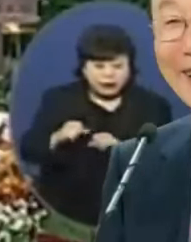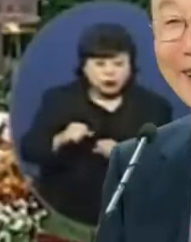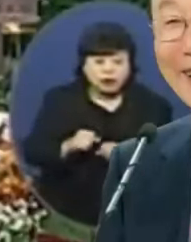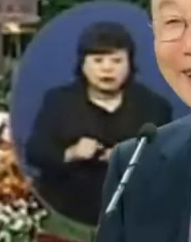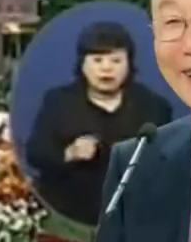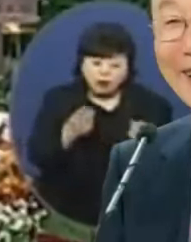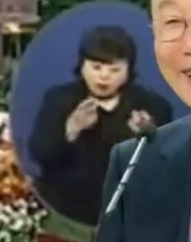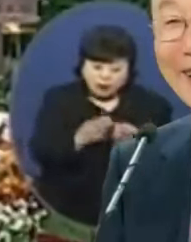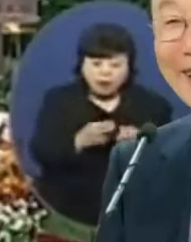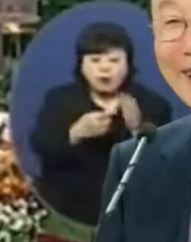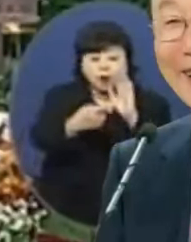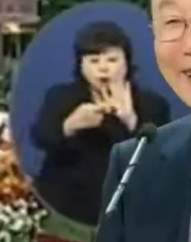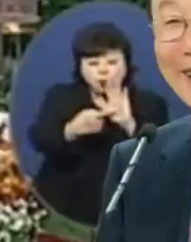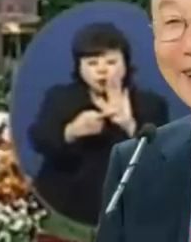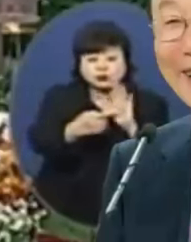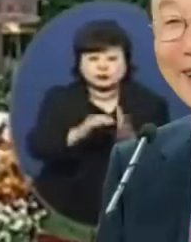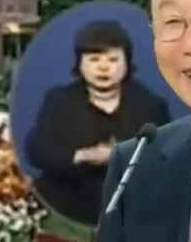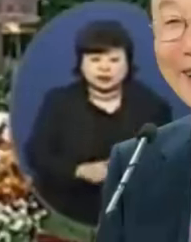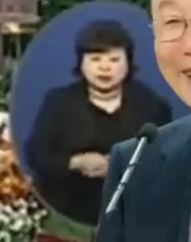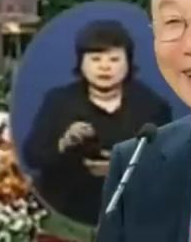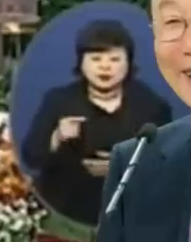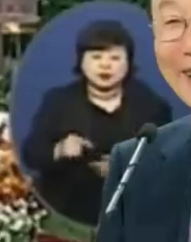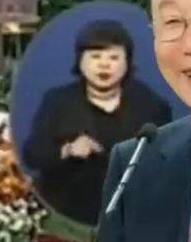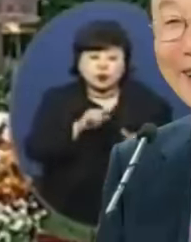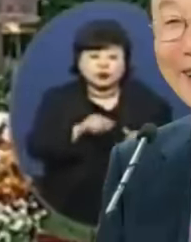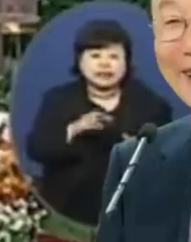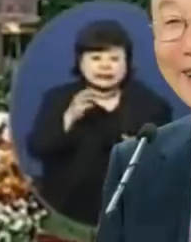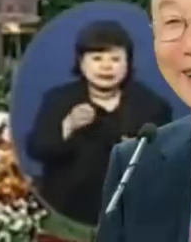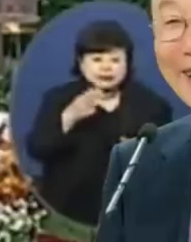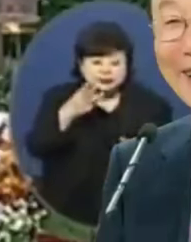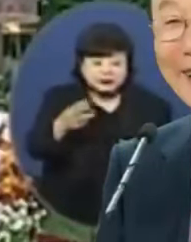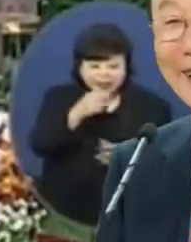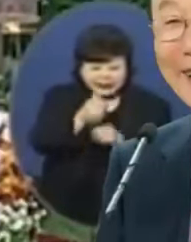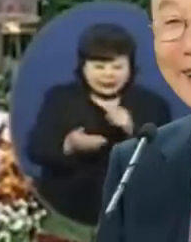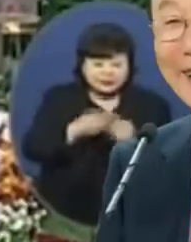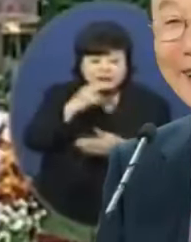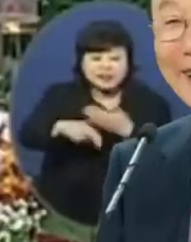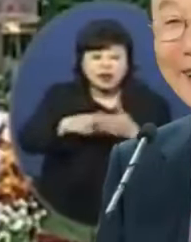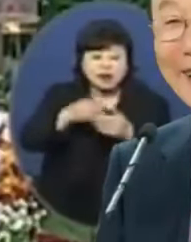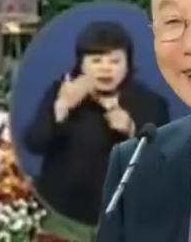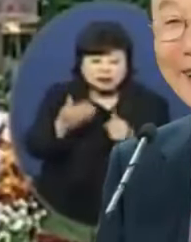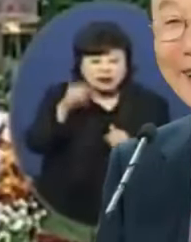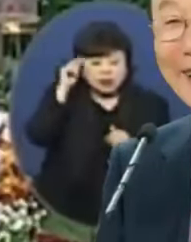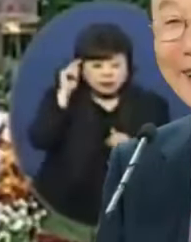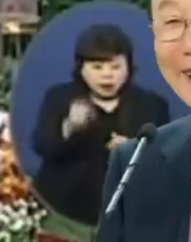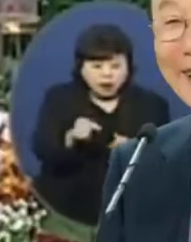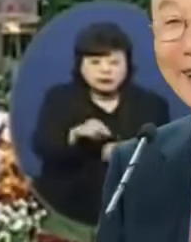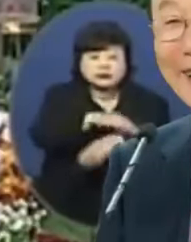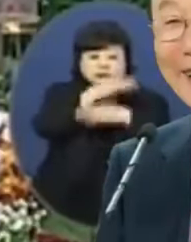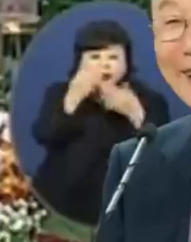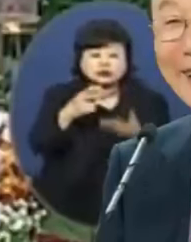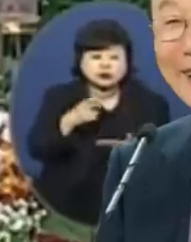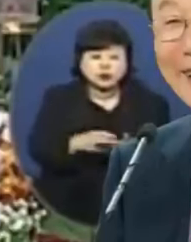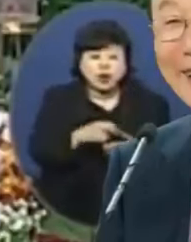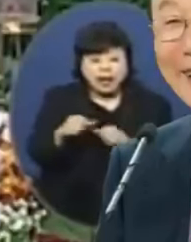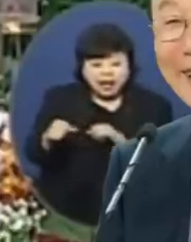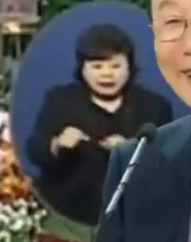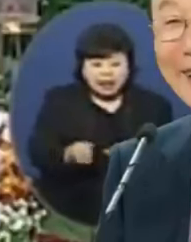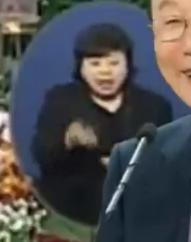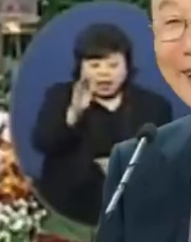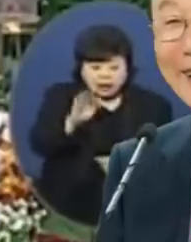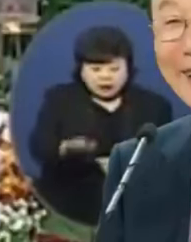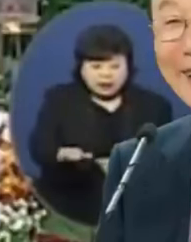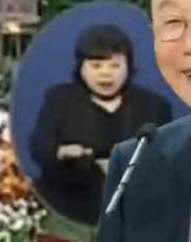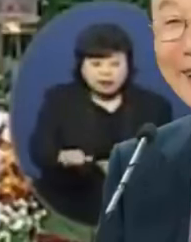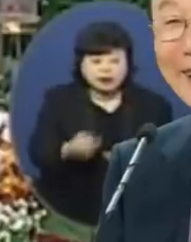것을 보여주는 규범입니다. 신명기 5장 33절에 너희 하나님 야훼께서 너희에게 명하신 모든 도를 행하라. 그리하면